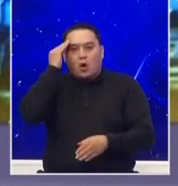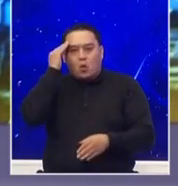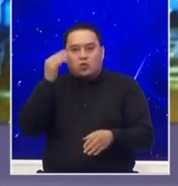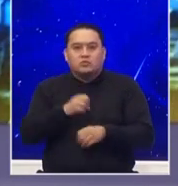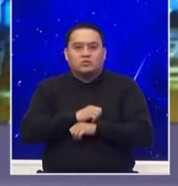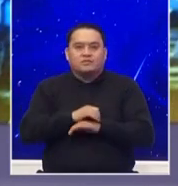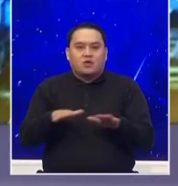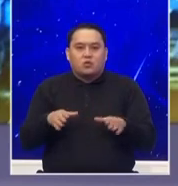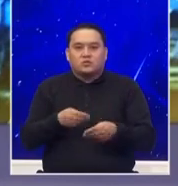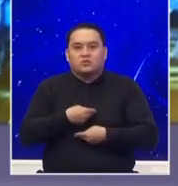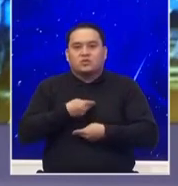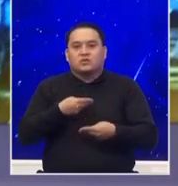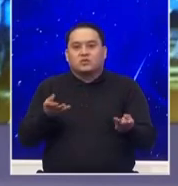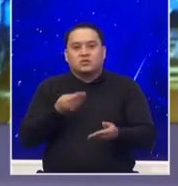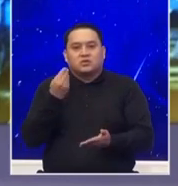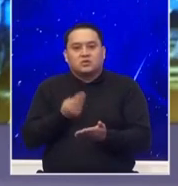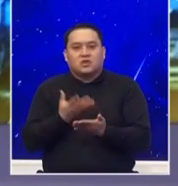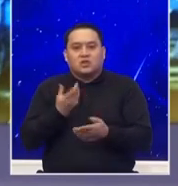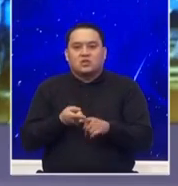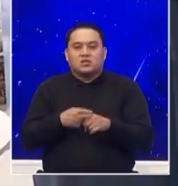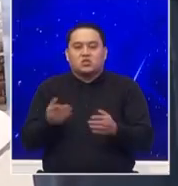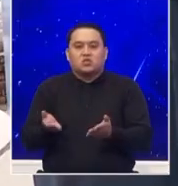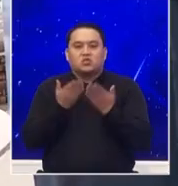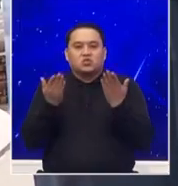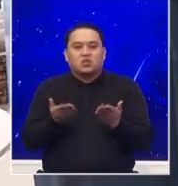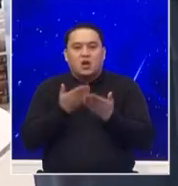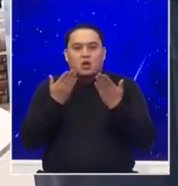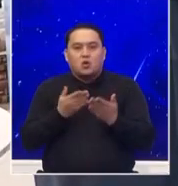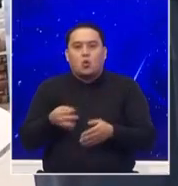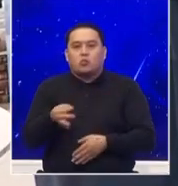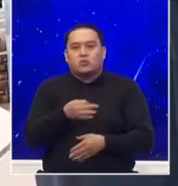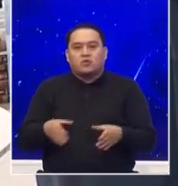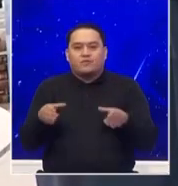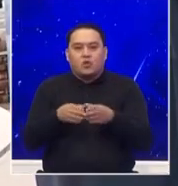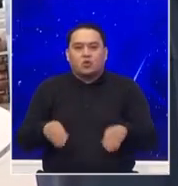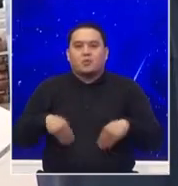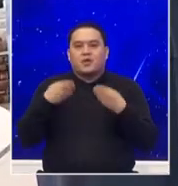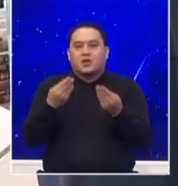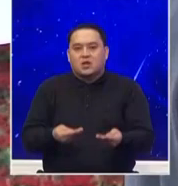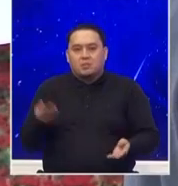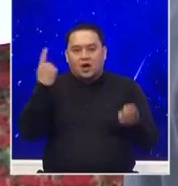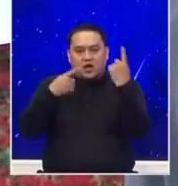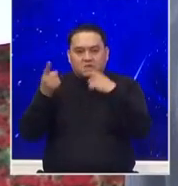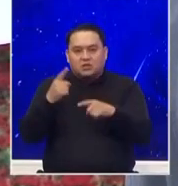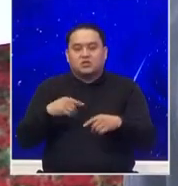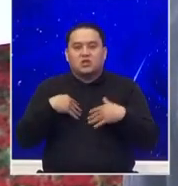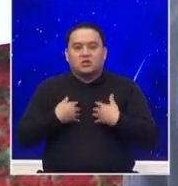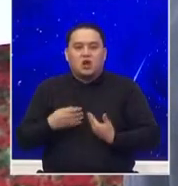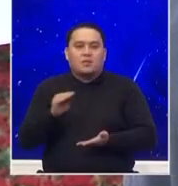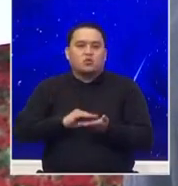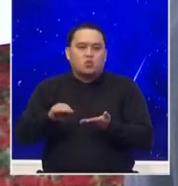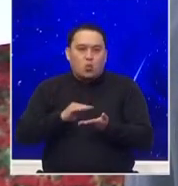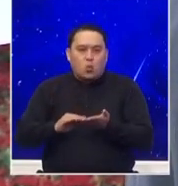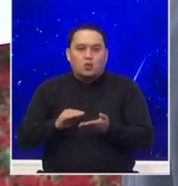способствовать распространению ценностей чтения. В рамках акции книголюбы области передали в фонд учреждения произведения известных драматургов.